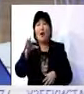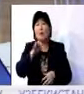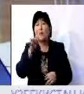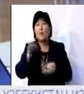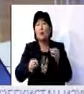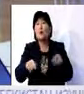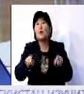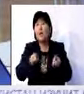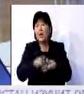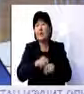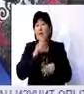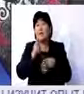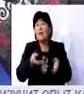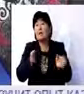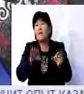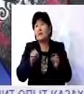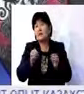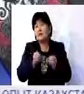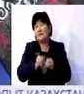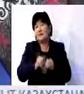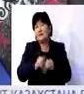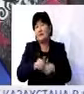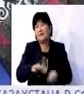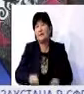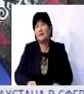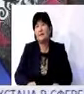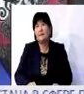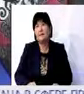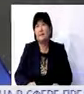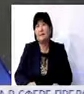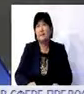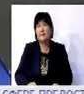суд. Однако жалоба оставлена без удовлетворения.